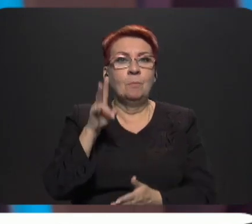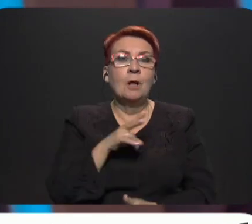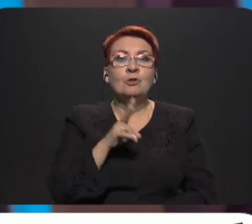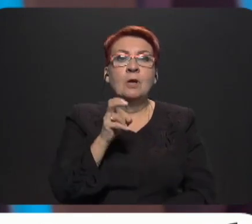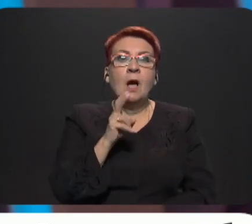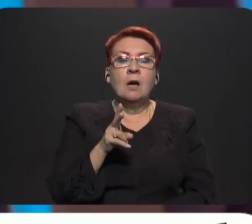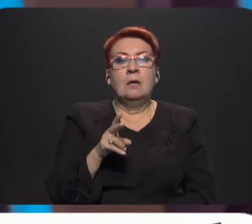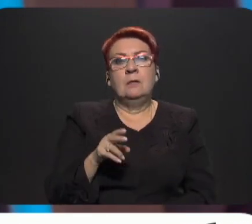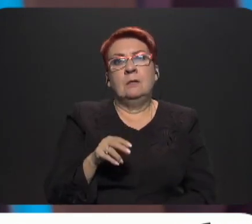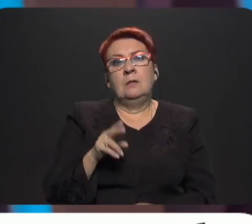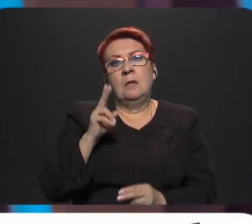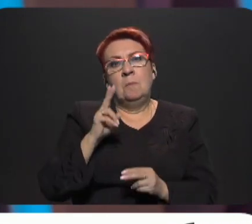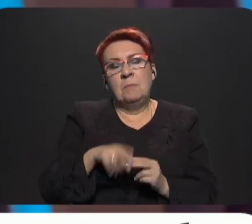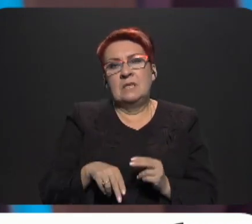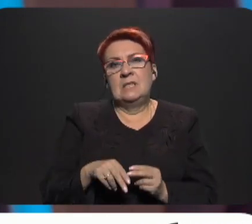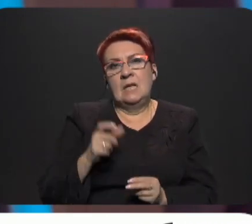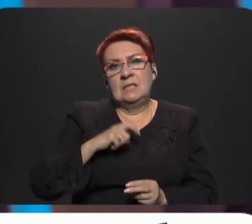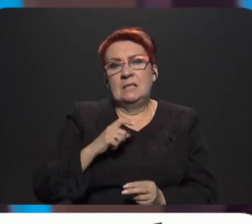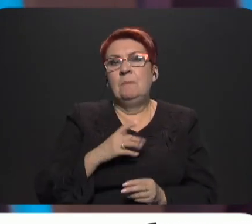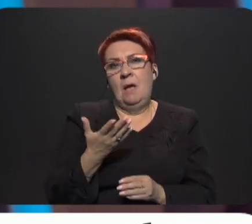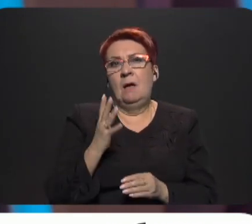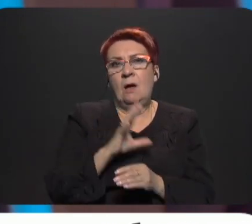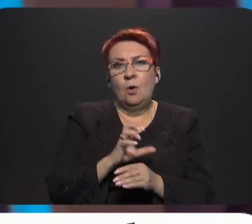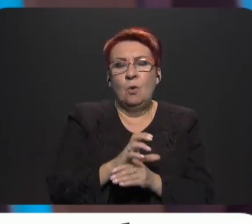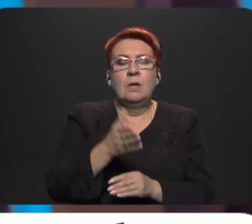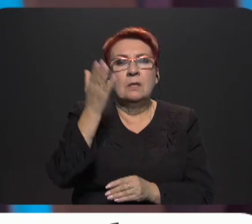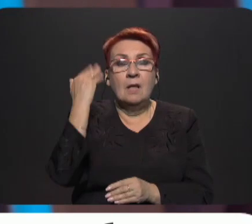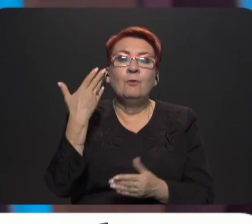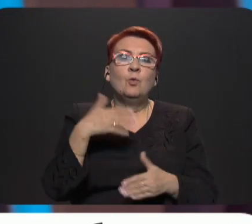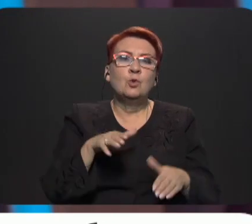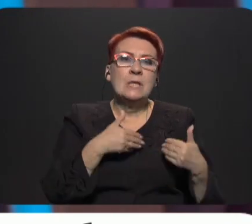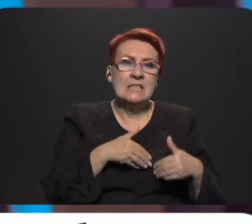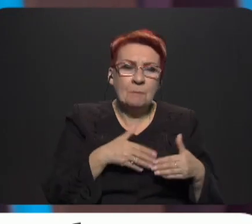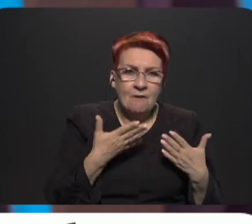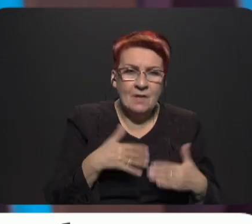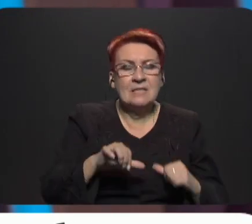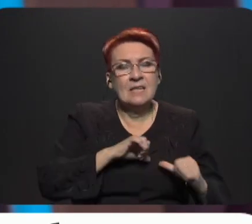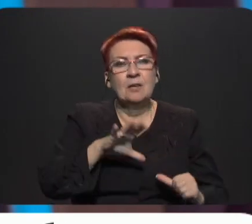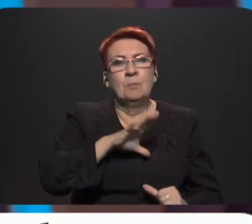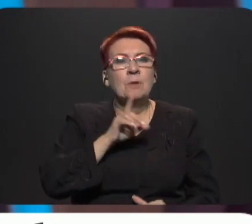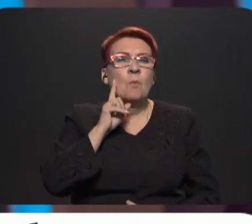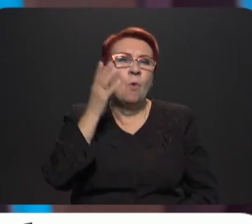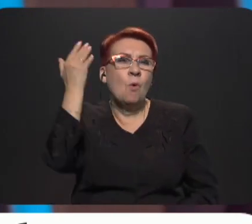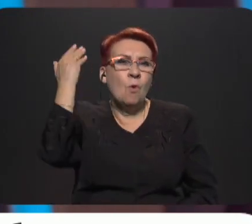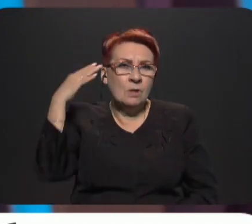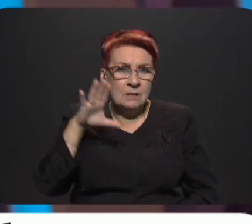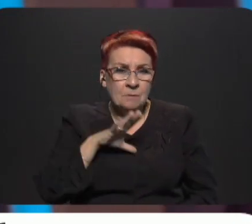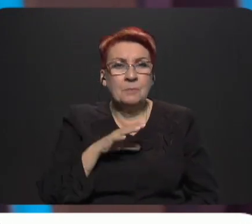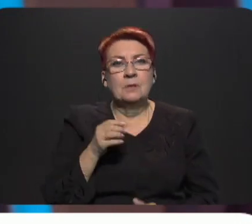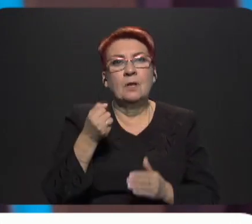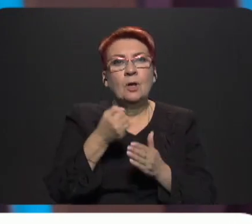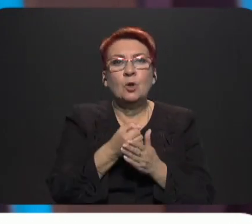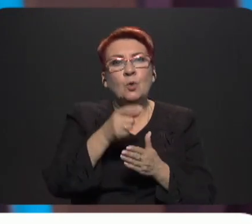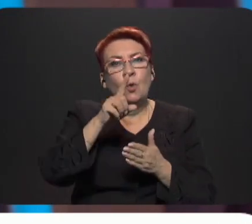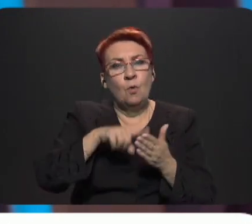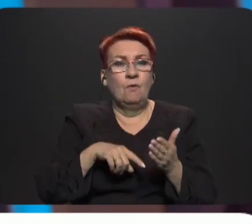перестать корить себя за давние и уже очень давно исповеданные раскаяния грехи? Есть какие-то грехи молодости, совершенные до